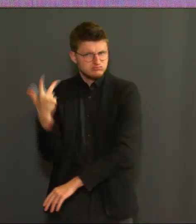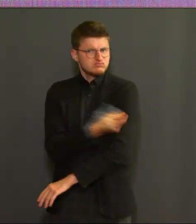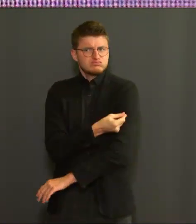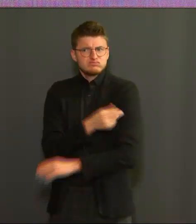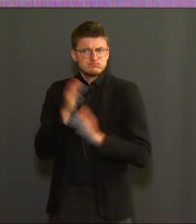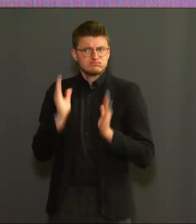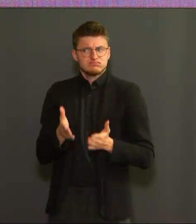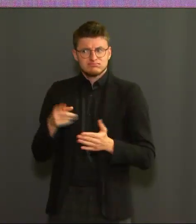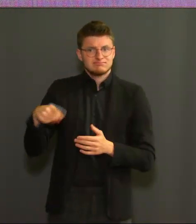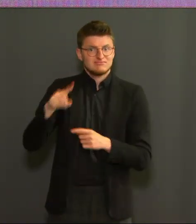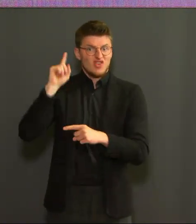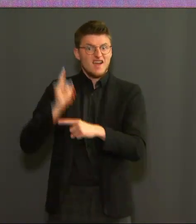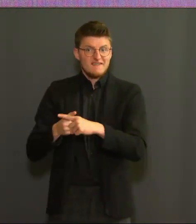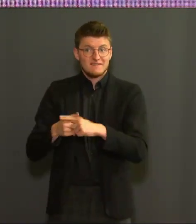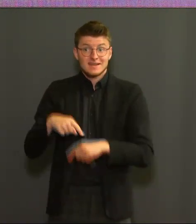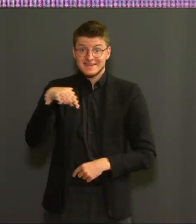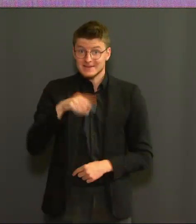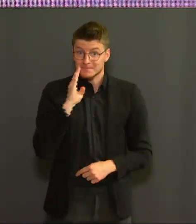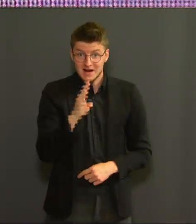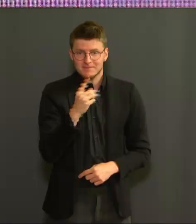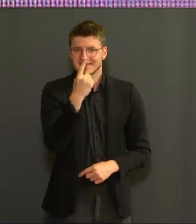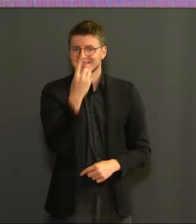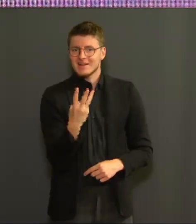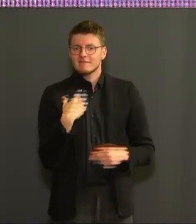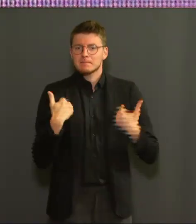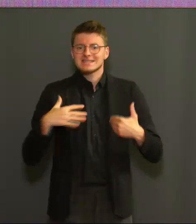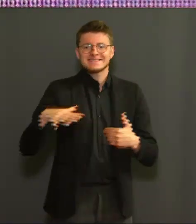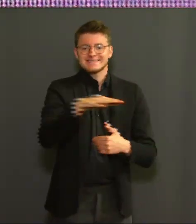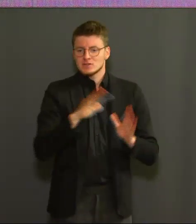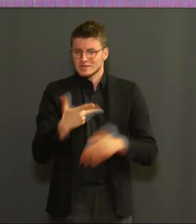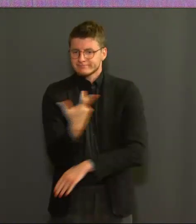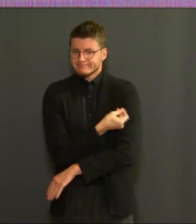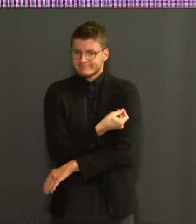gevaccineerd, tegenover 1/3 in België.